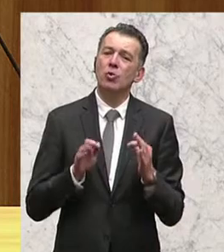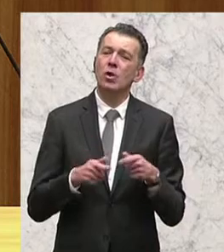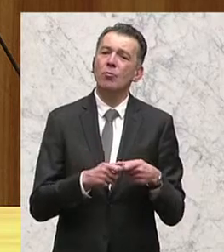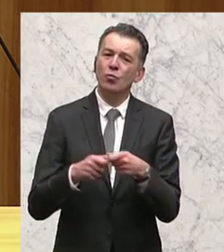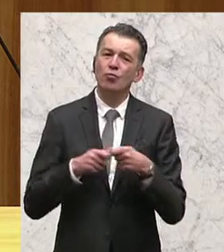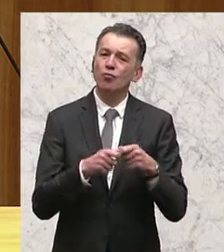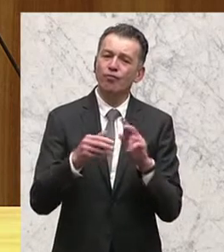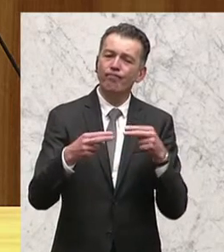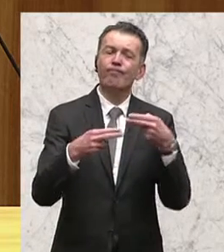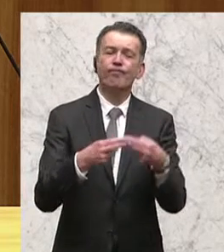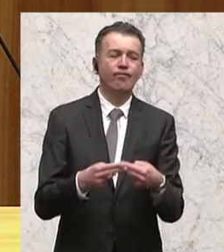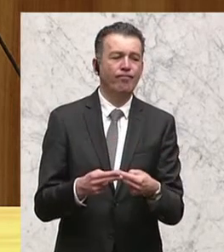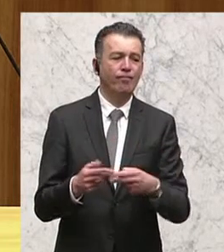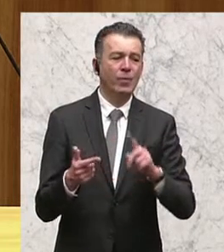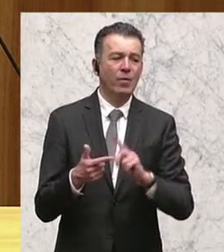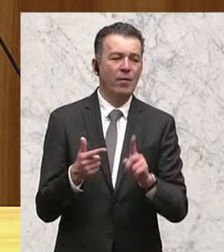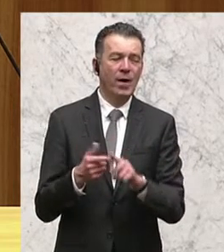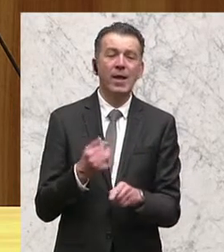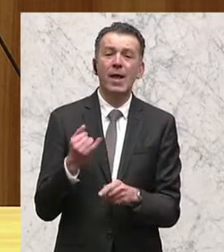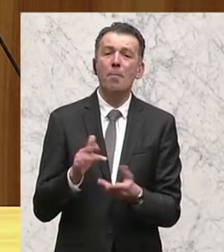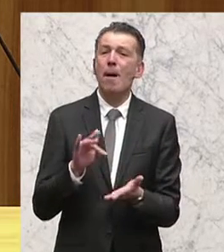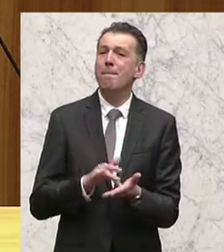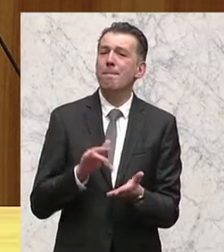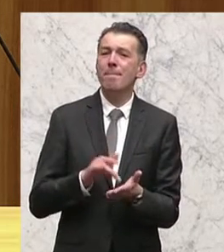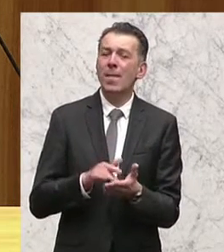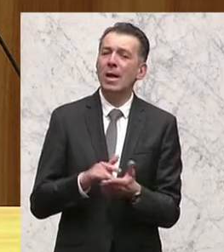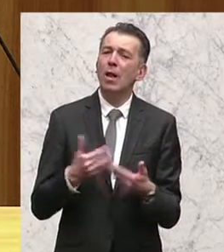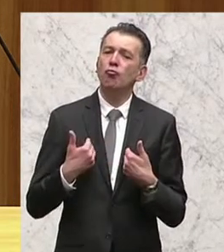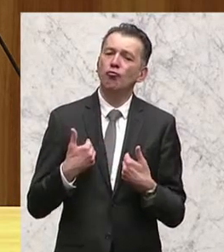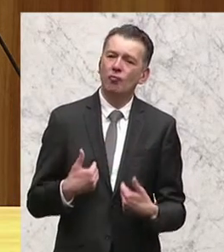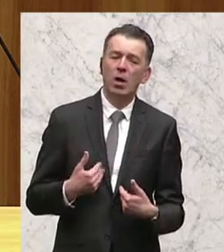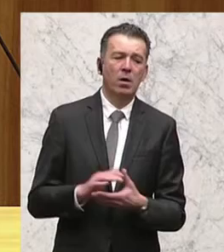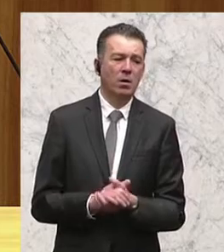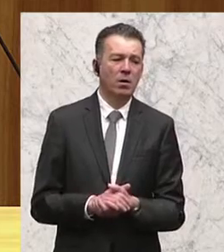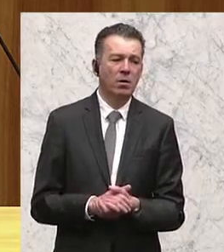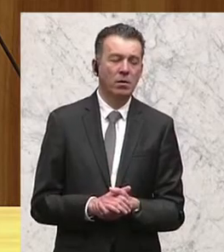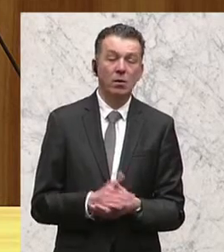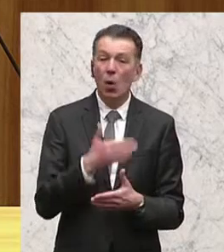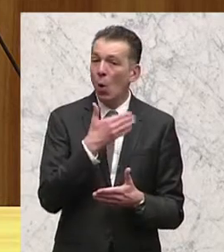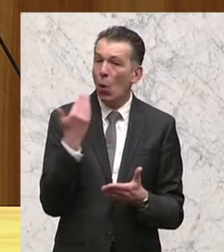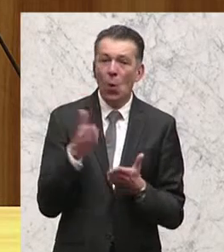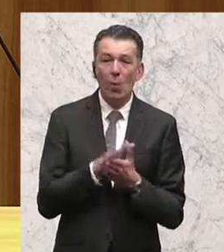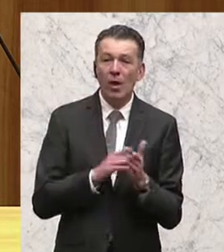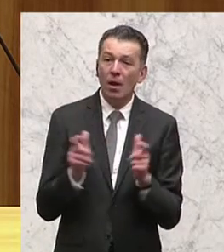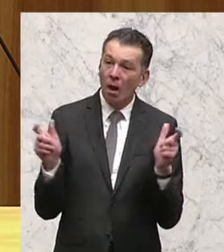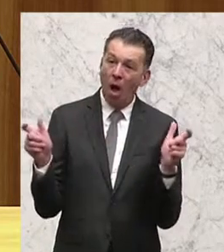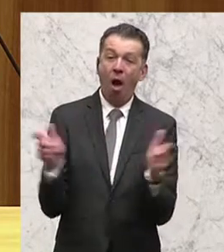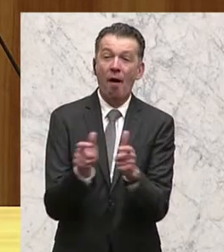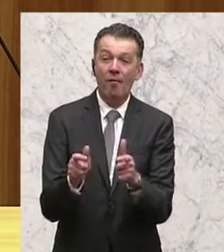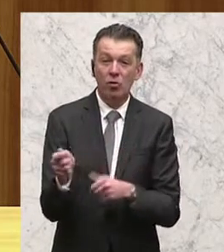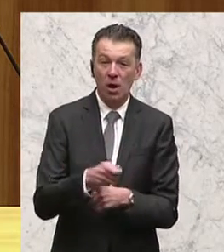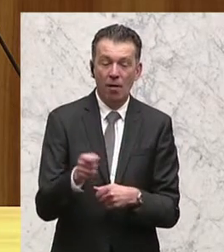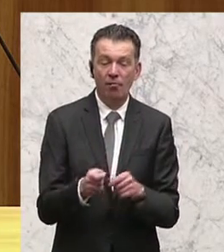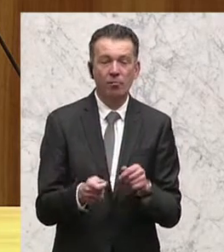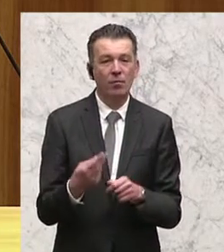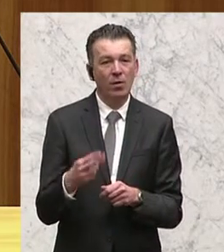ist eigentlich, dass wir immer das gelindeste Mittel anzuwenden haben. Also wir beginnen ja auch nicht mit Haftstrafen, sondern wir beginnen